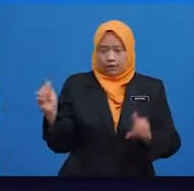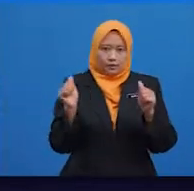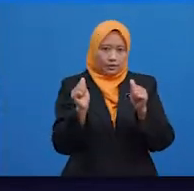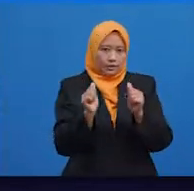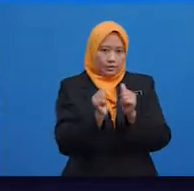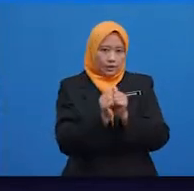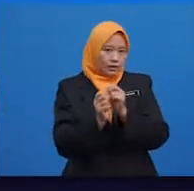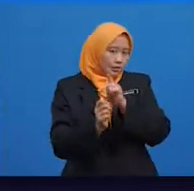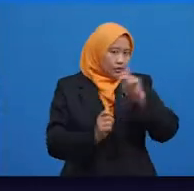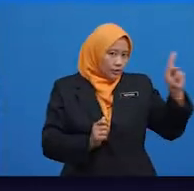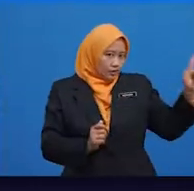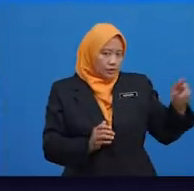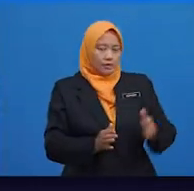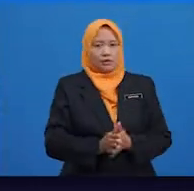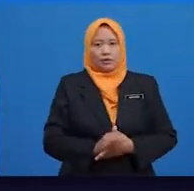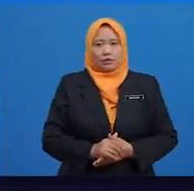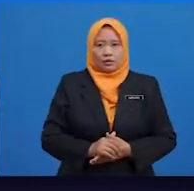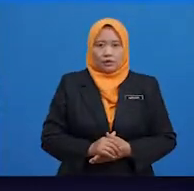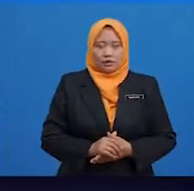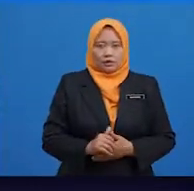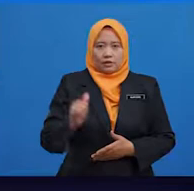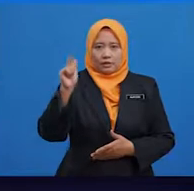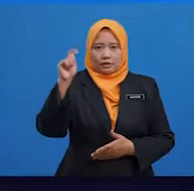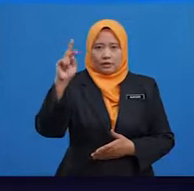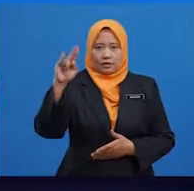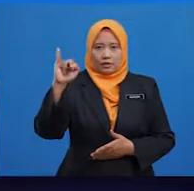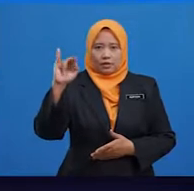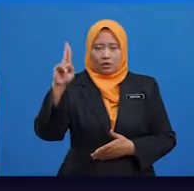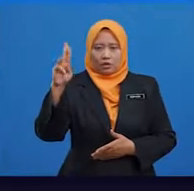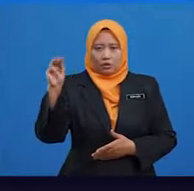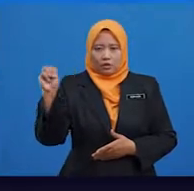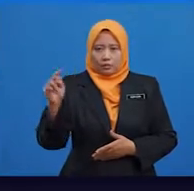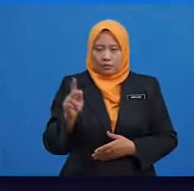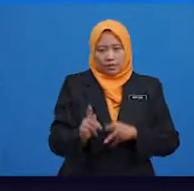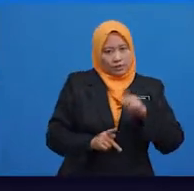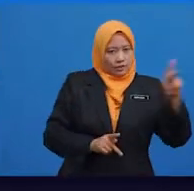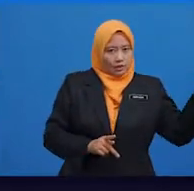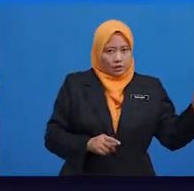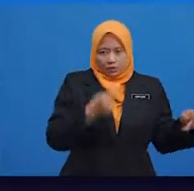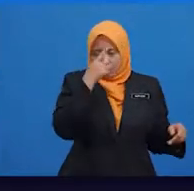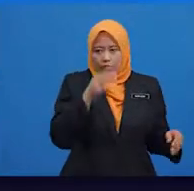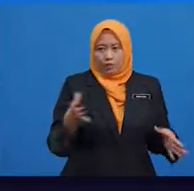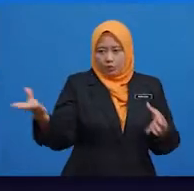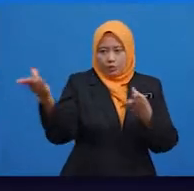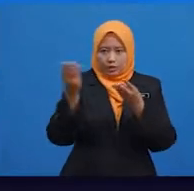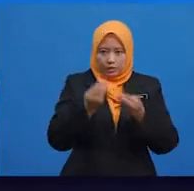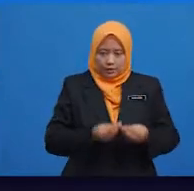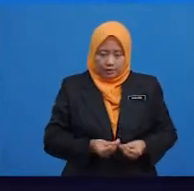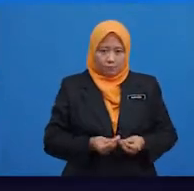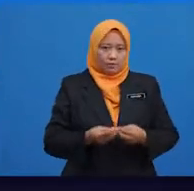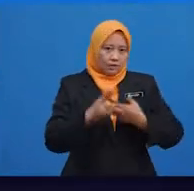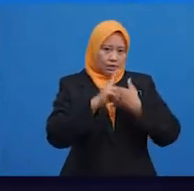interatrial. Fungsi atrium kiri adalah untuk menerima darah yang kaya dengan oksigen